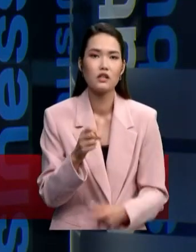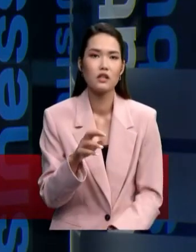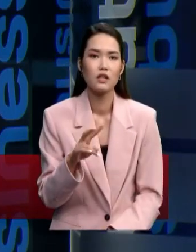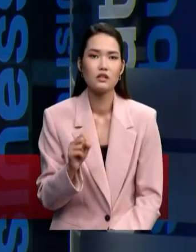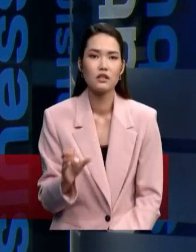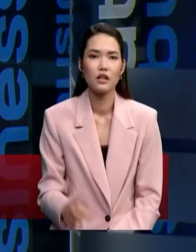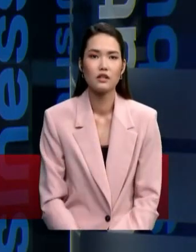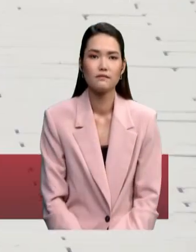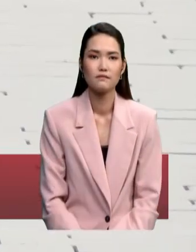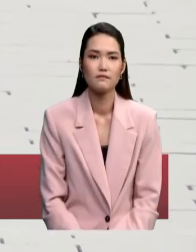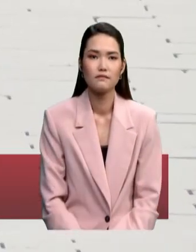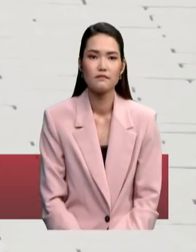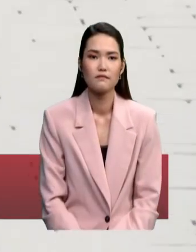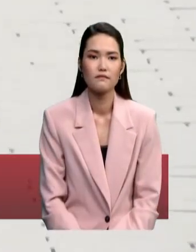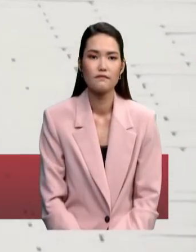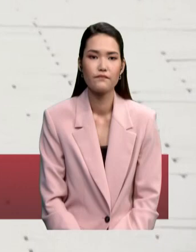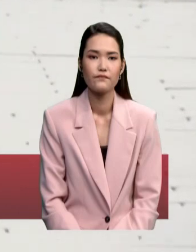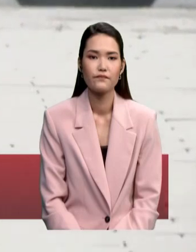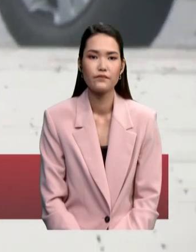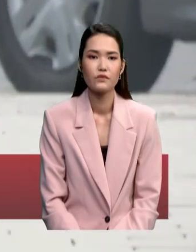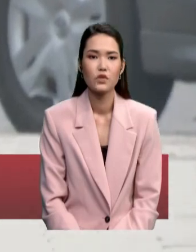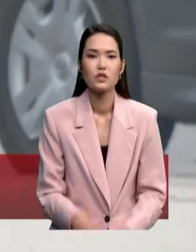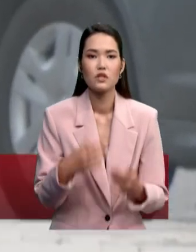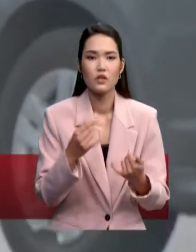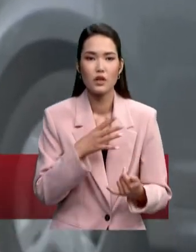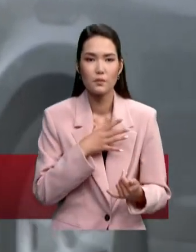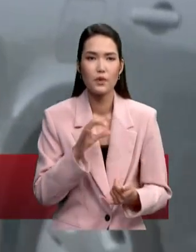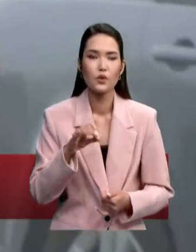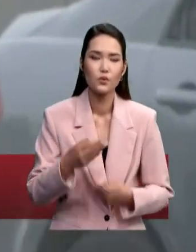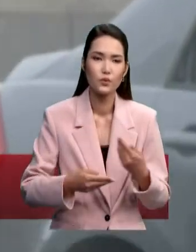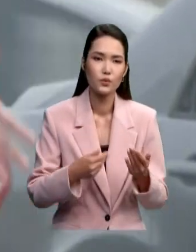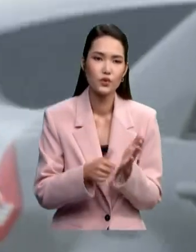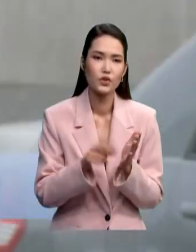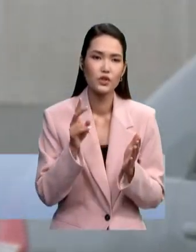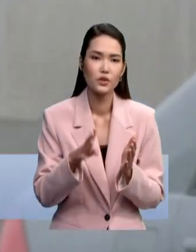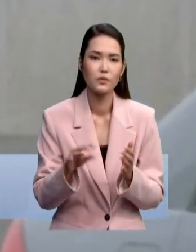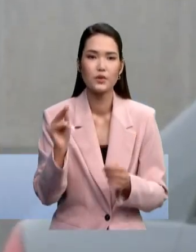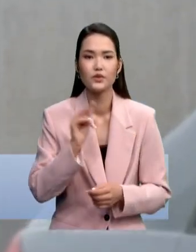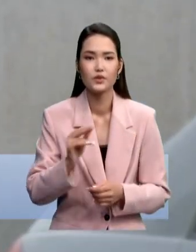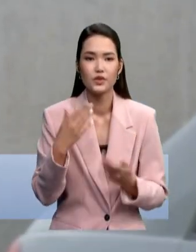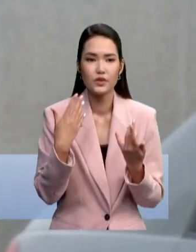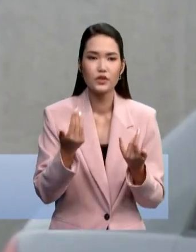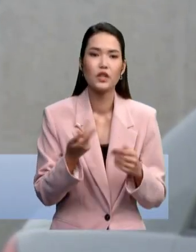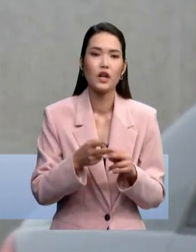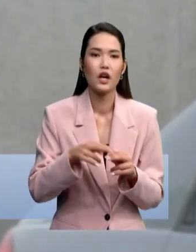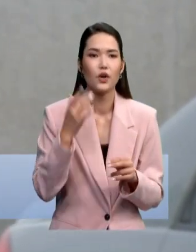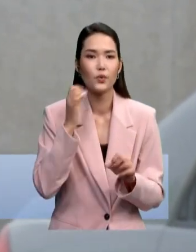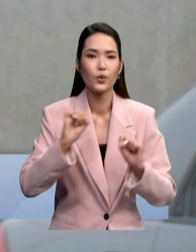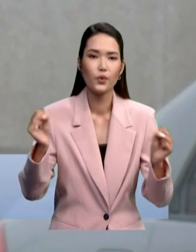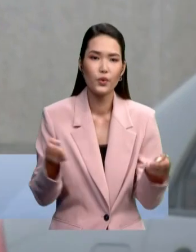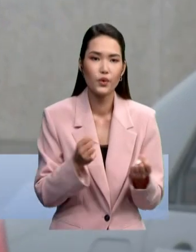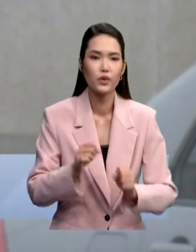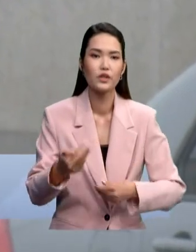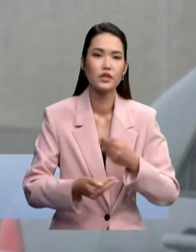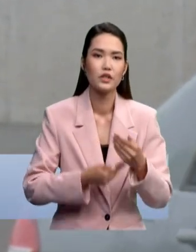Санакова. Я иду 6 км в час. Это именно та цифра, до которой ограничили скорость